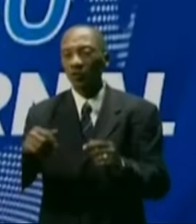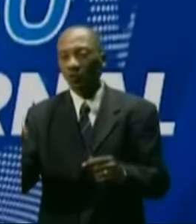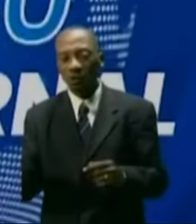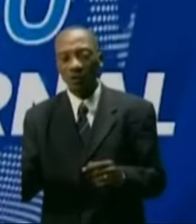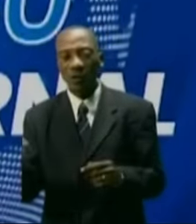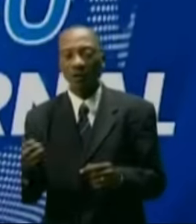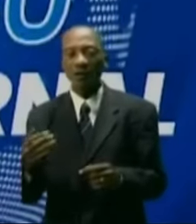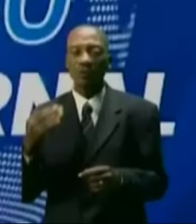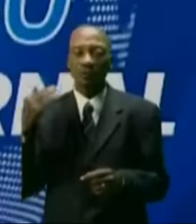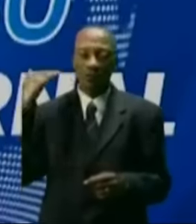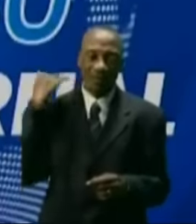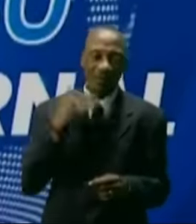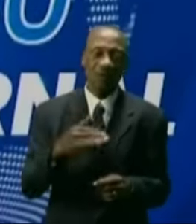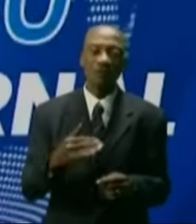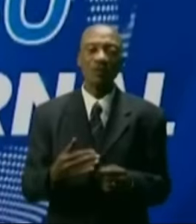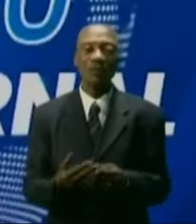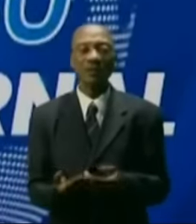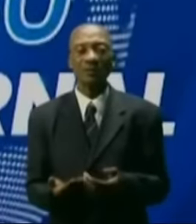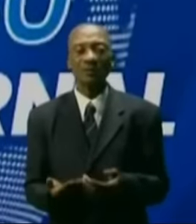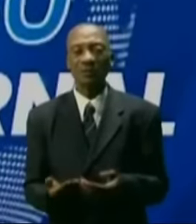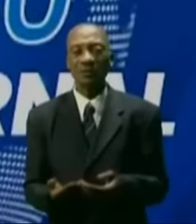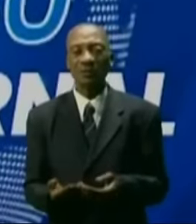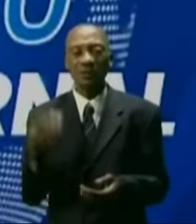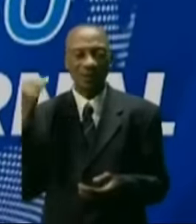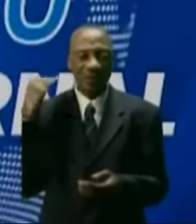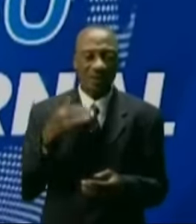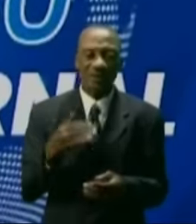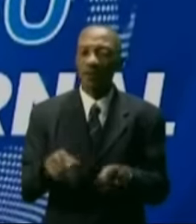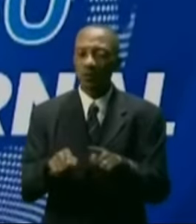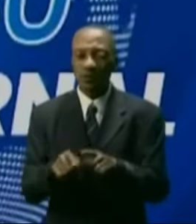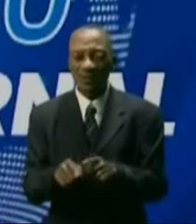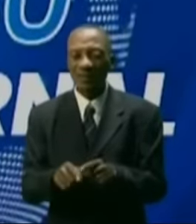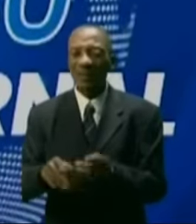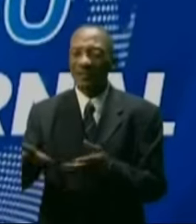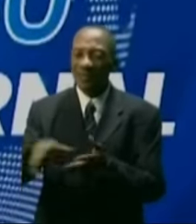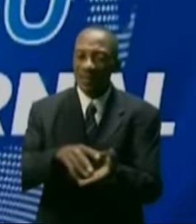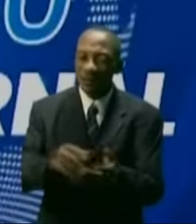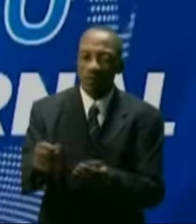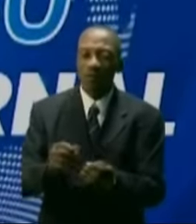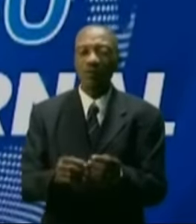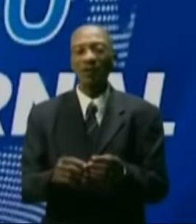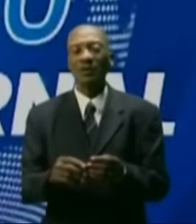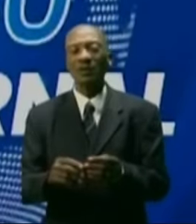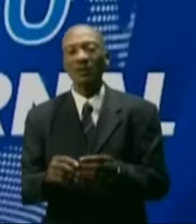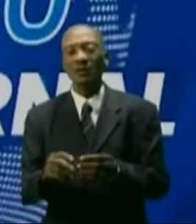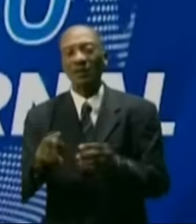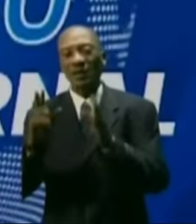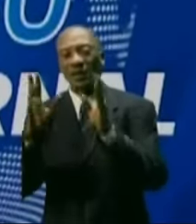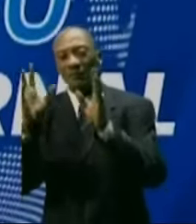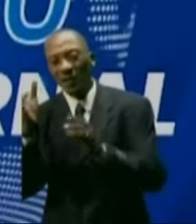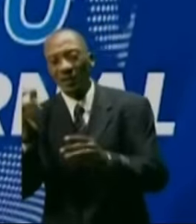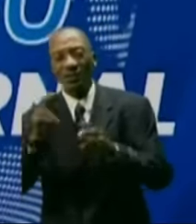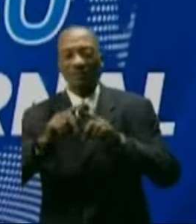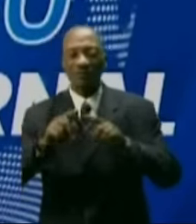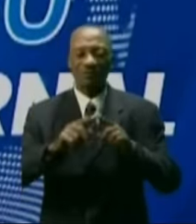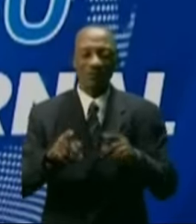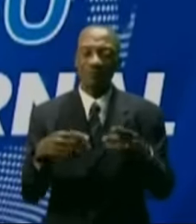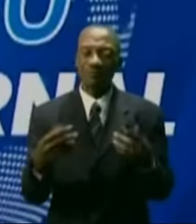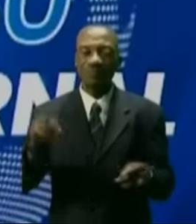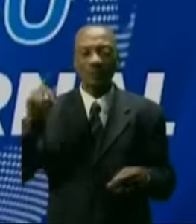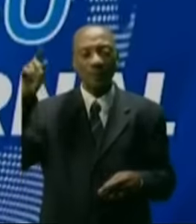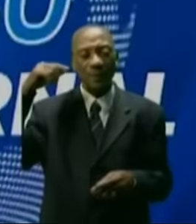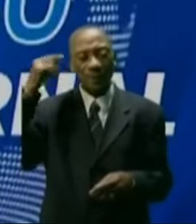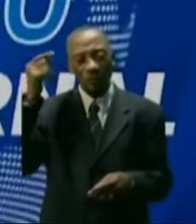blessées. En outre, plusieurs dégâts matériels ont été répertoriés. Le gouvernement de la République présente ses condoléances